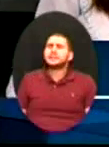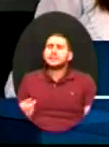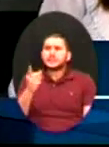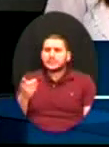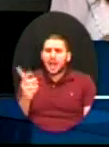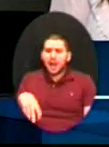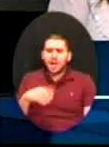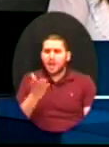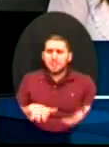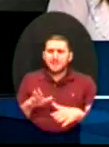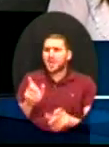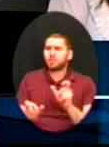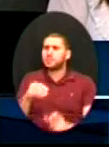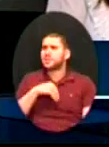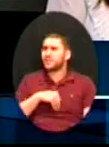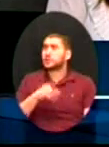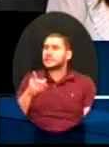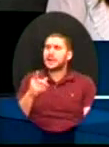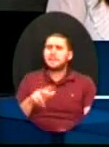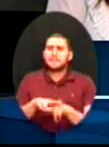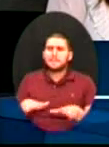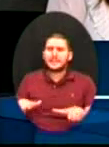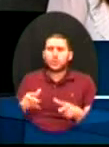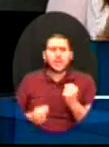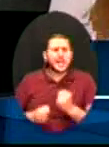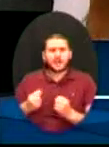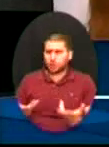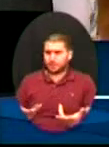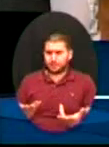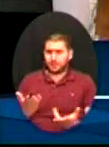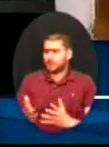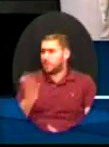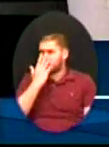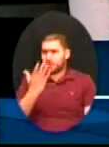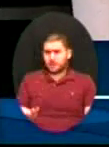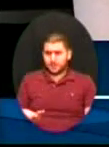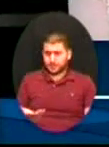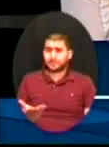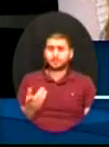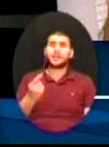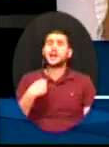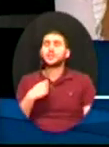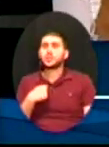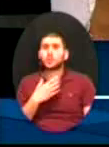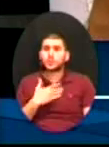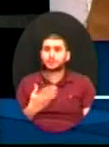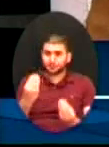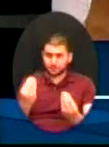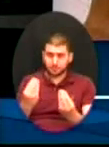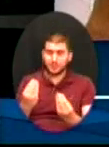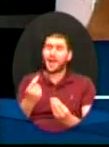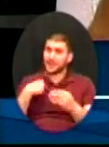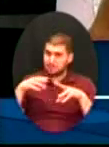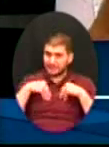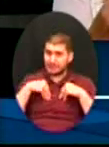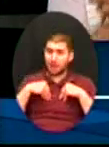דיני נפשות. אתה רוצה שאני אסביר לך? המציאות קשה הוכיחה איתך את המציאות. רגע, אני איתך, אני איתך. אבל מה, אני